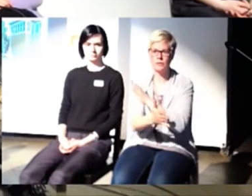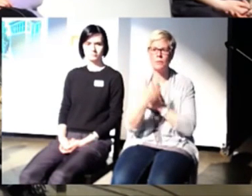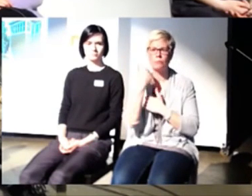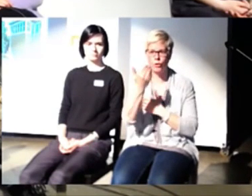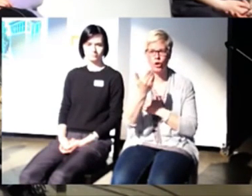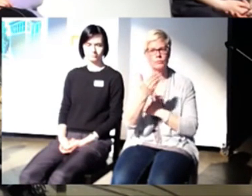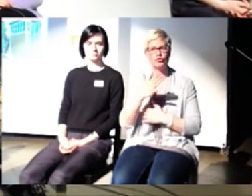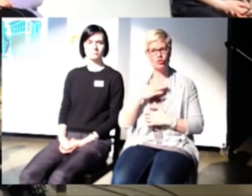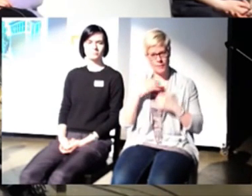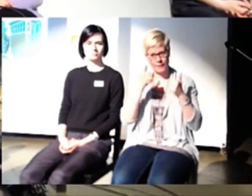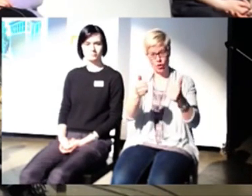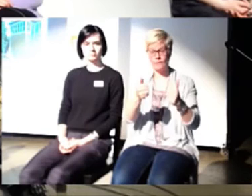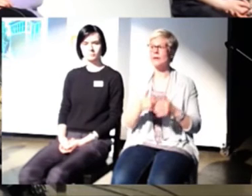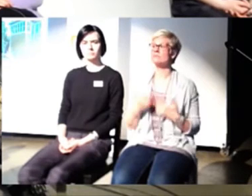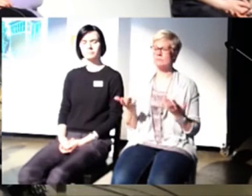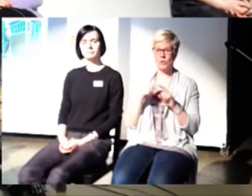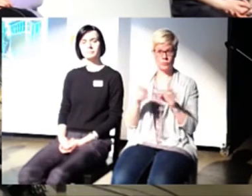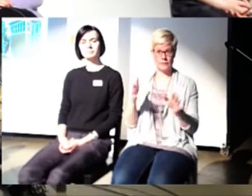Nopeasti haluan vielä sanoa, että